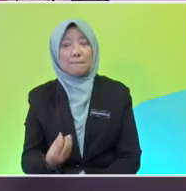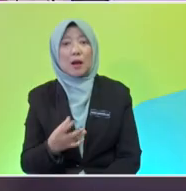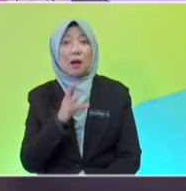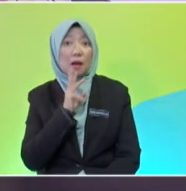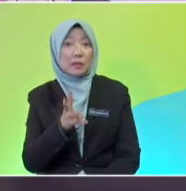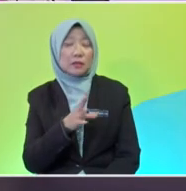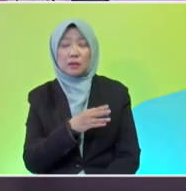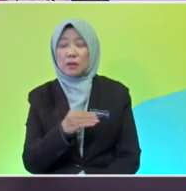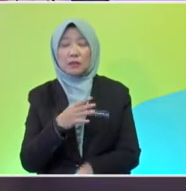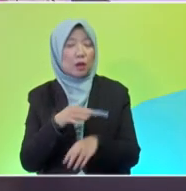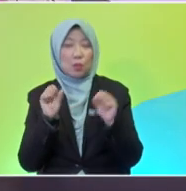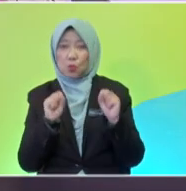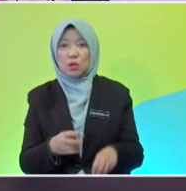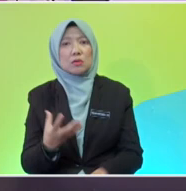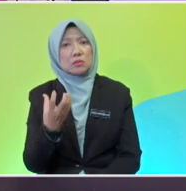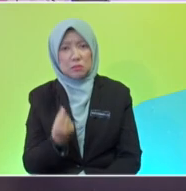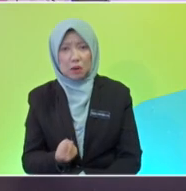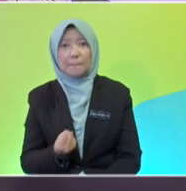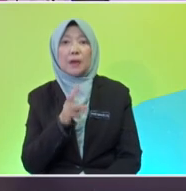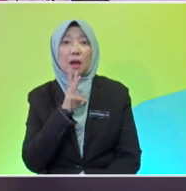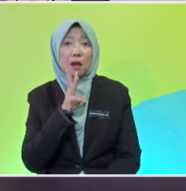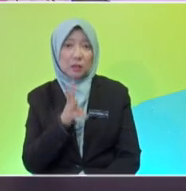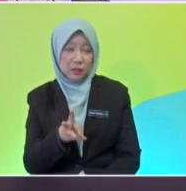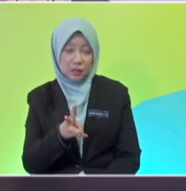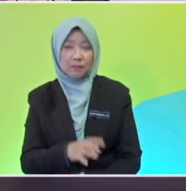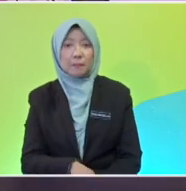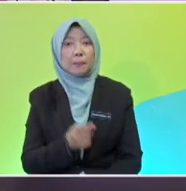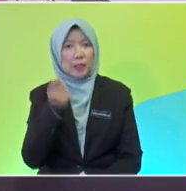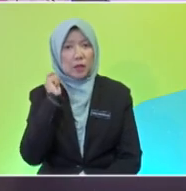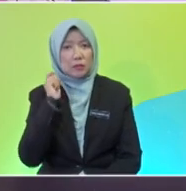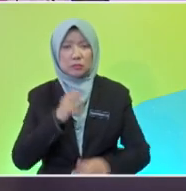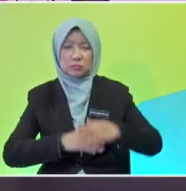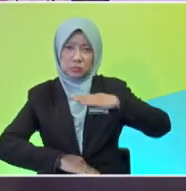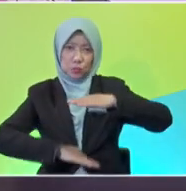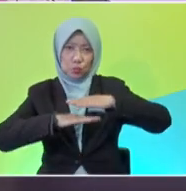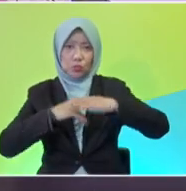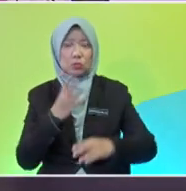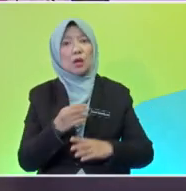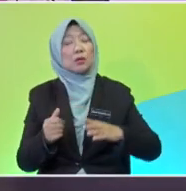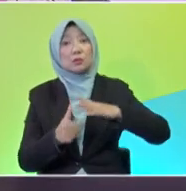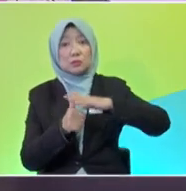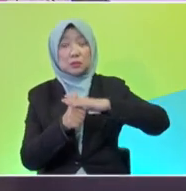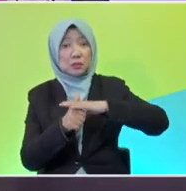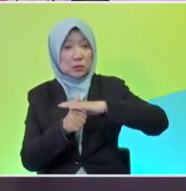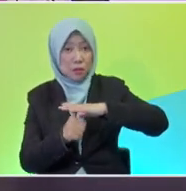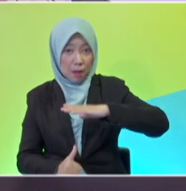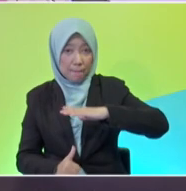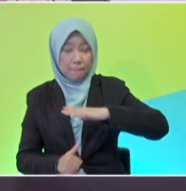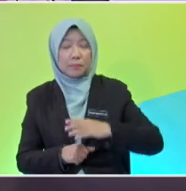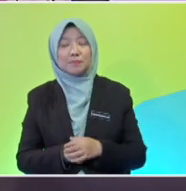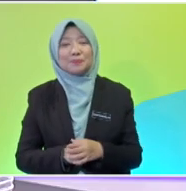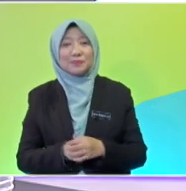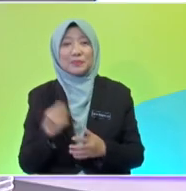Wah menarik ini tadi saya buka teh bahan yang boleh timbul dan juga boleh tenggelam kita kembali satu persatu